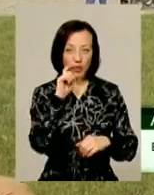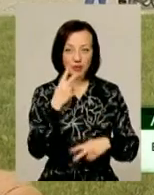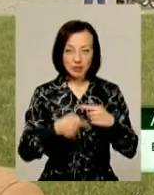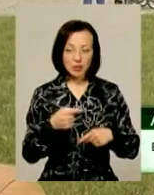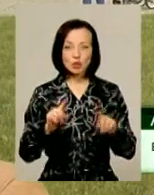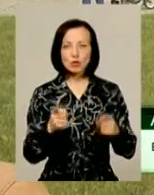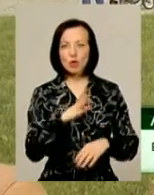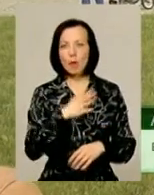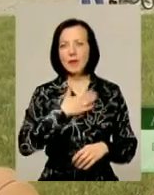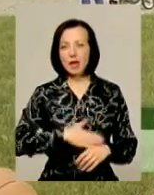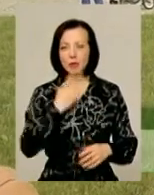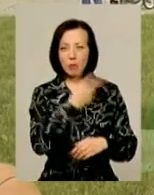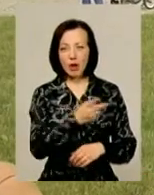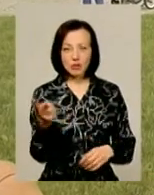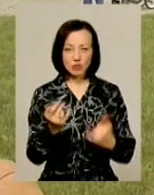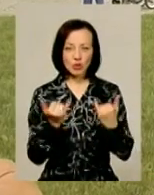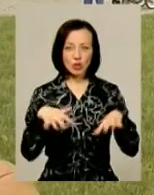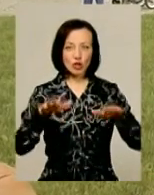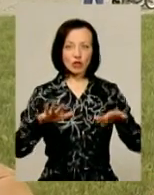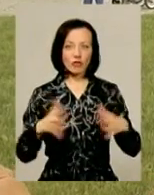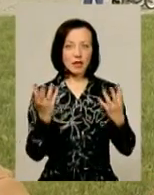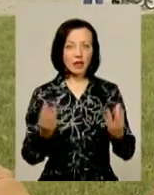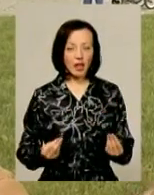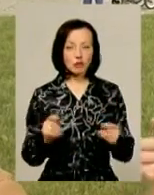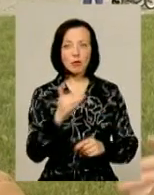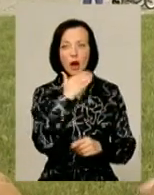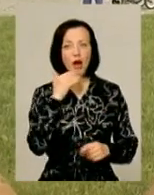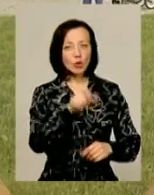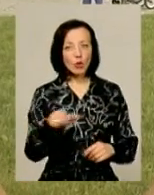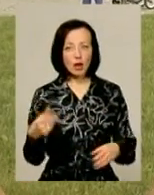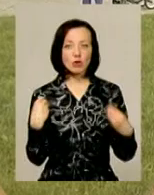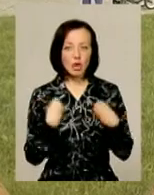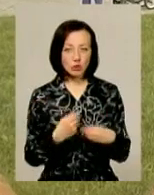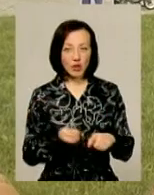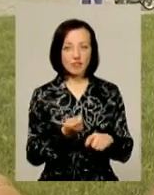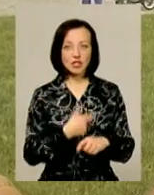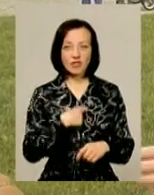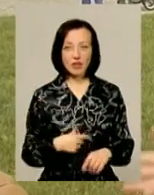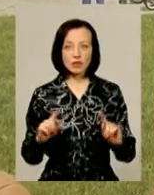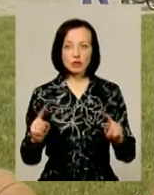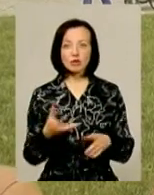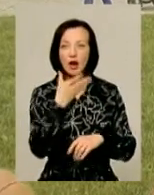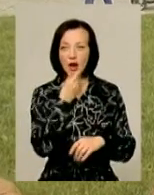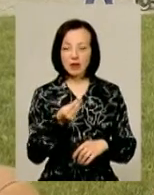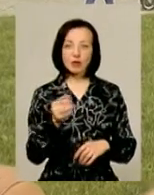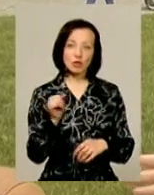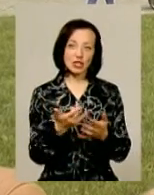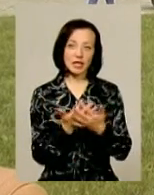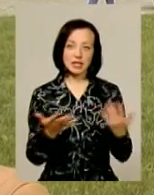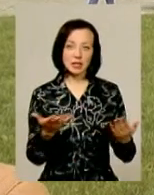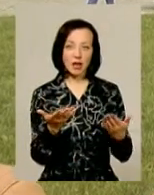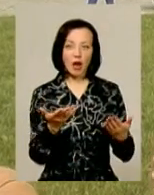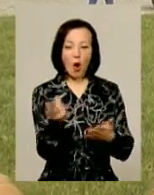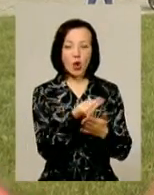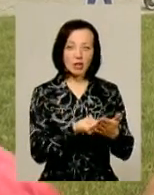традиції. І дуже було приємно бачити, хоч сьогодні такий дощовий день, що багато людей одягнули вишиванки, вони всі надзвичайно гарні, хоч і різні